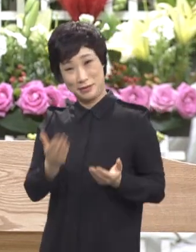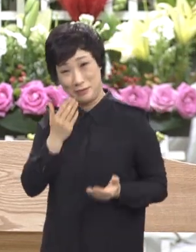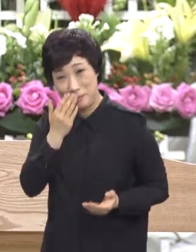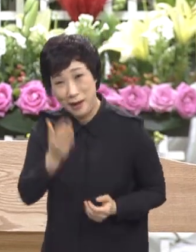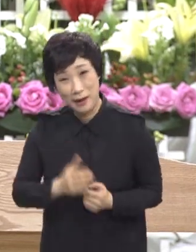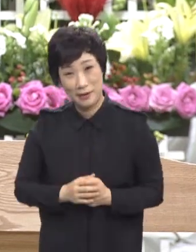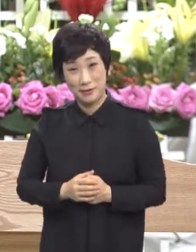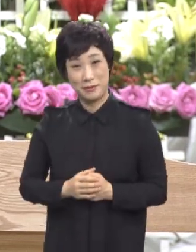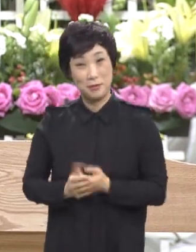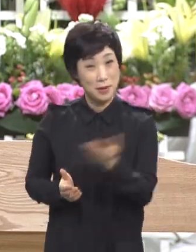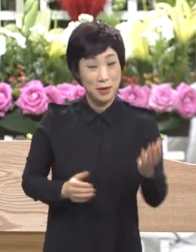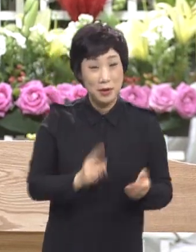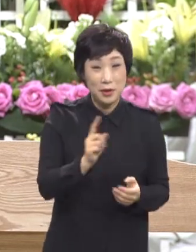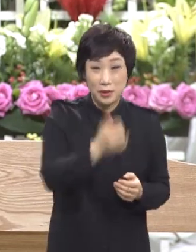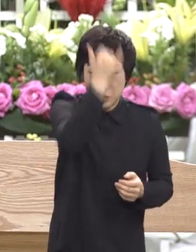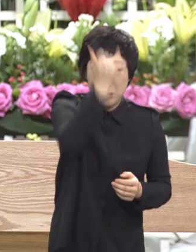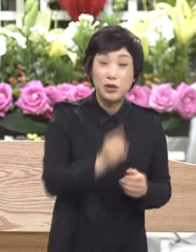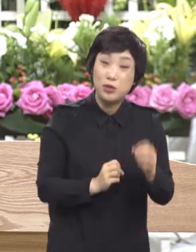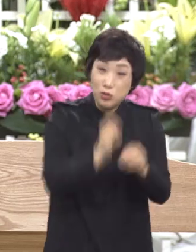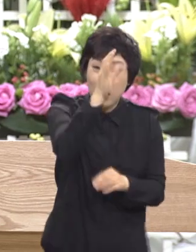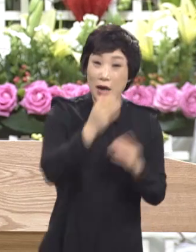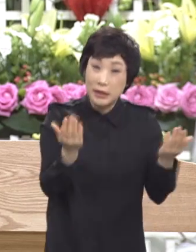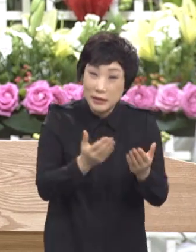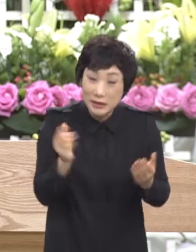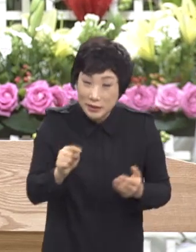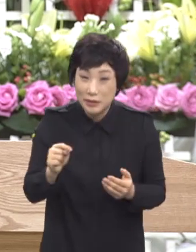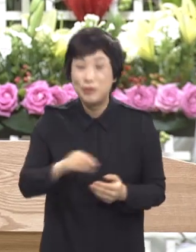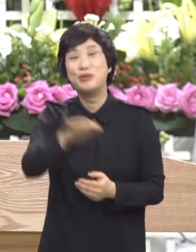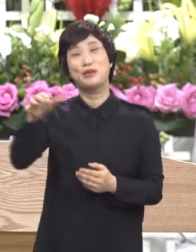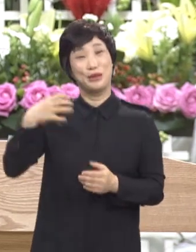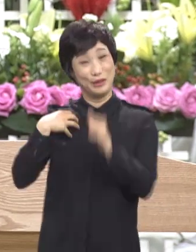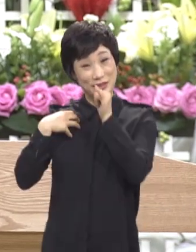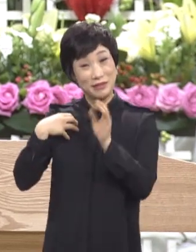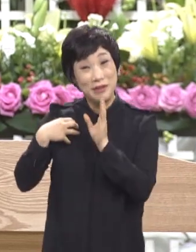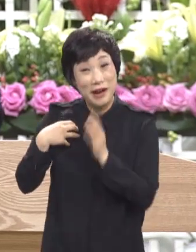말입니다. 윤리도덕을 초월한 걸 지킨다 이 말입니다.